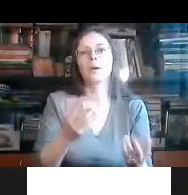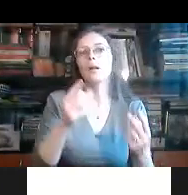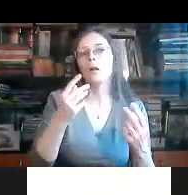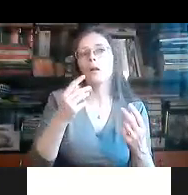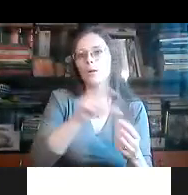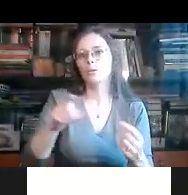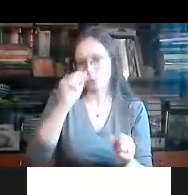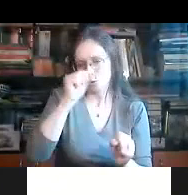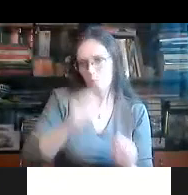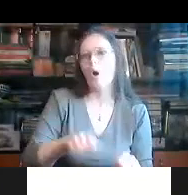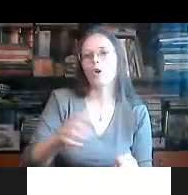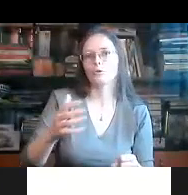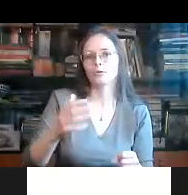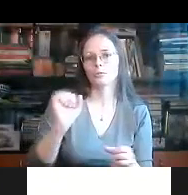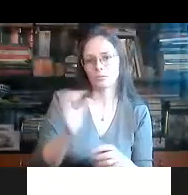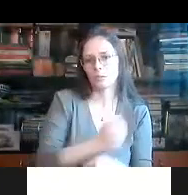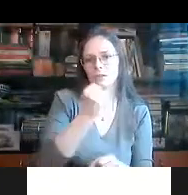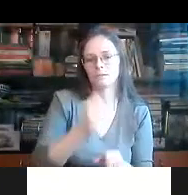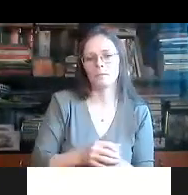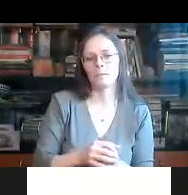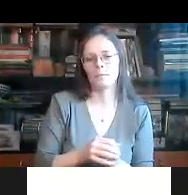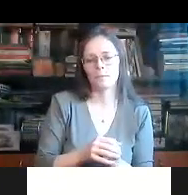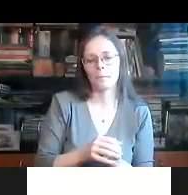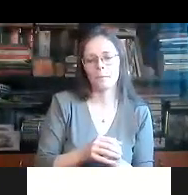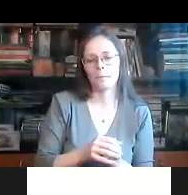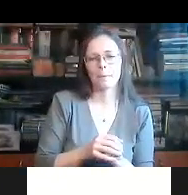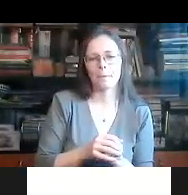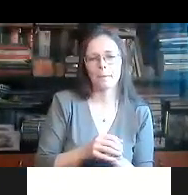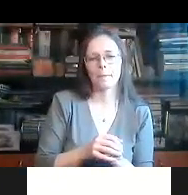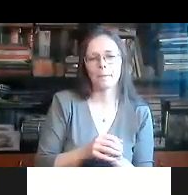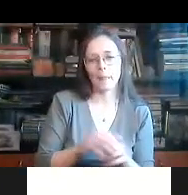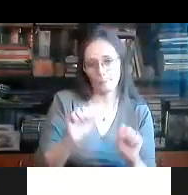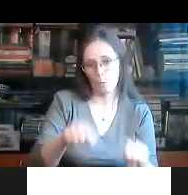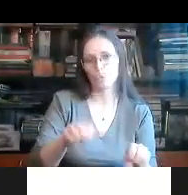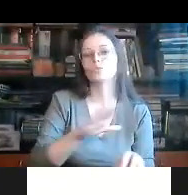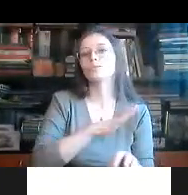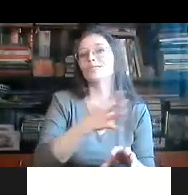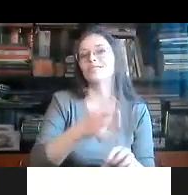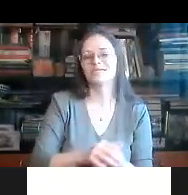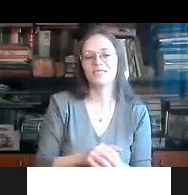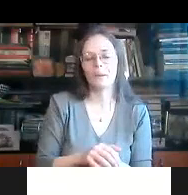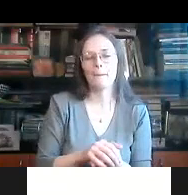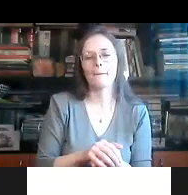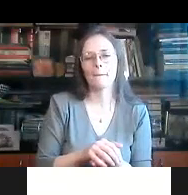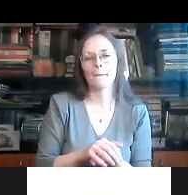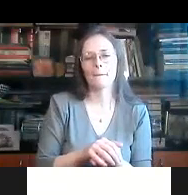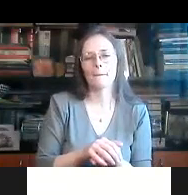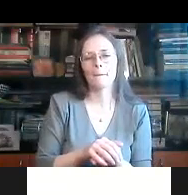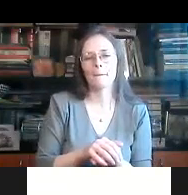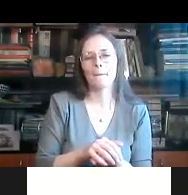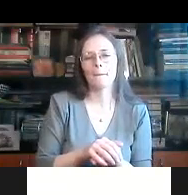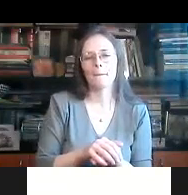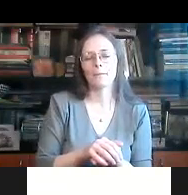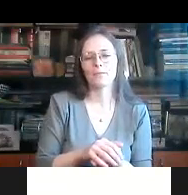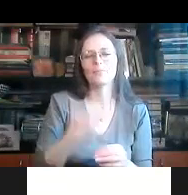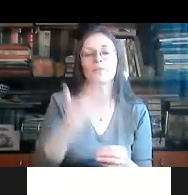Ну, может, это возможно делать? Может и возможно, да. Спасибо, Оля, за оптимистическую ноту,